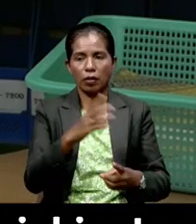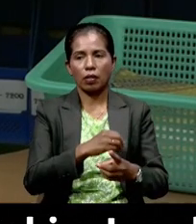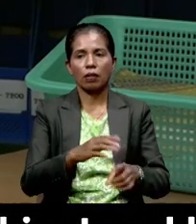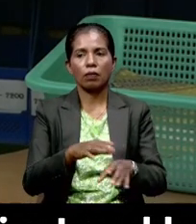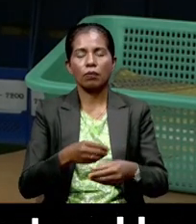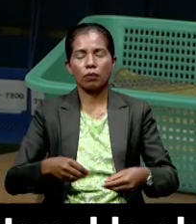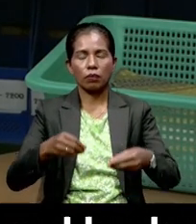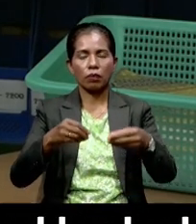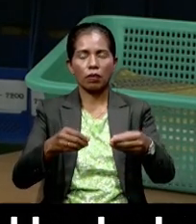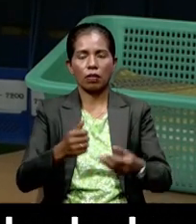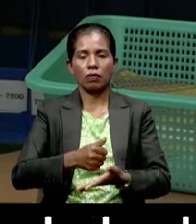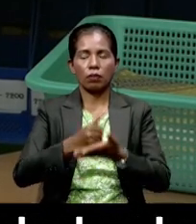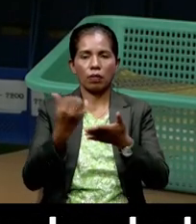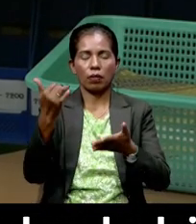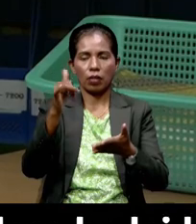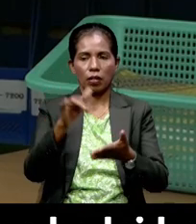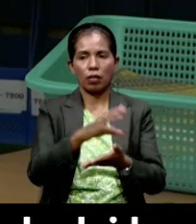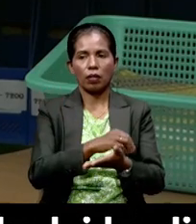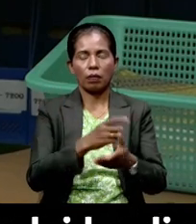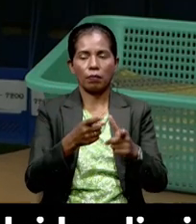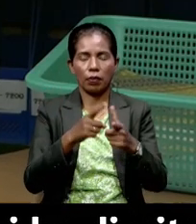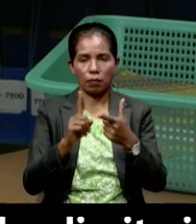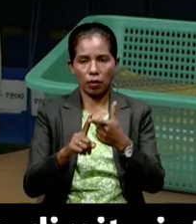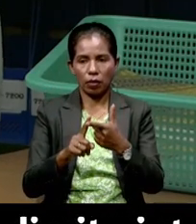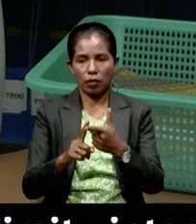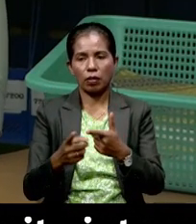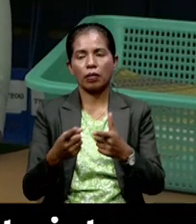sentuhan kepada mereka, itu primer. Baru kita